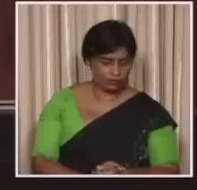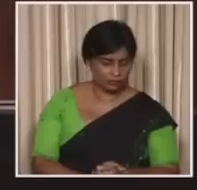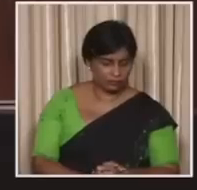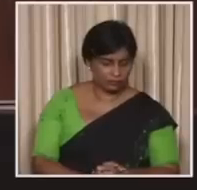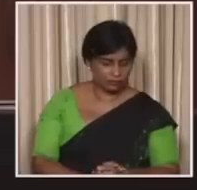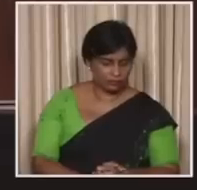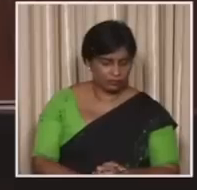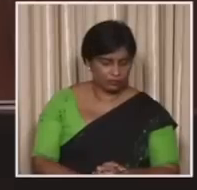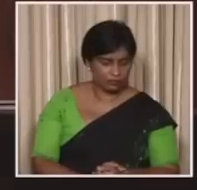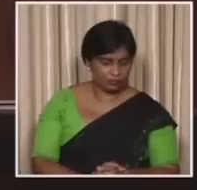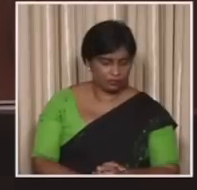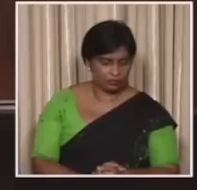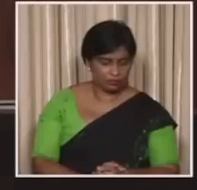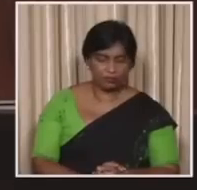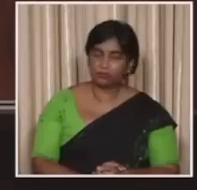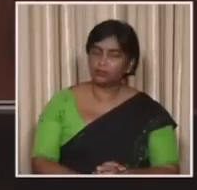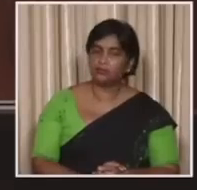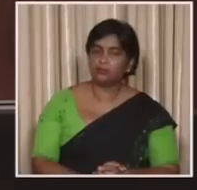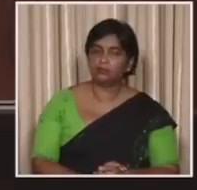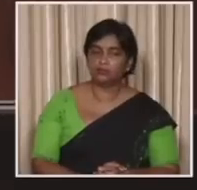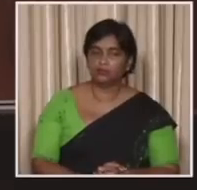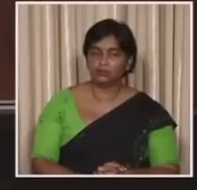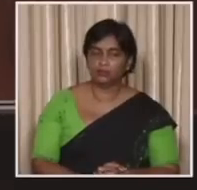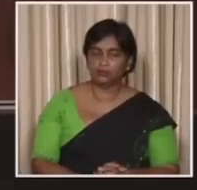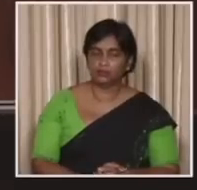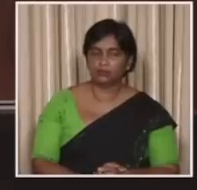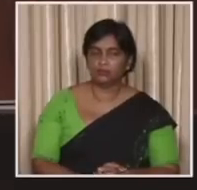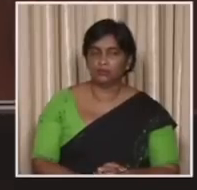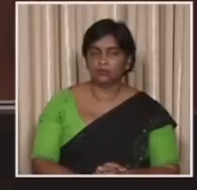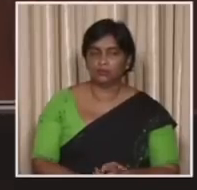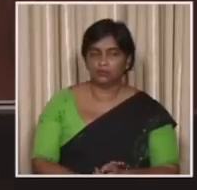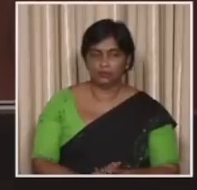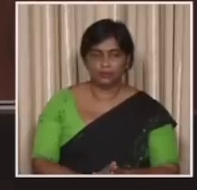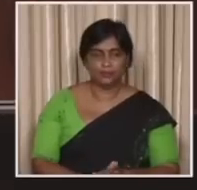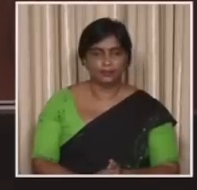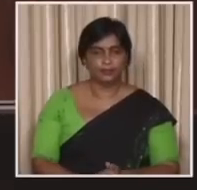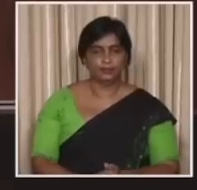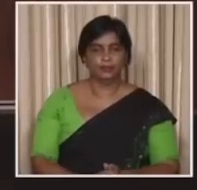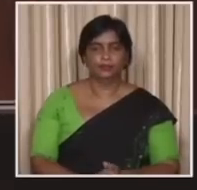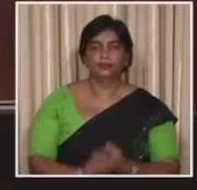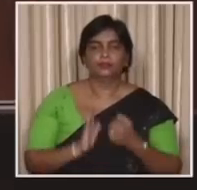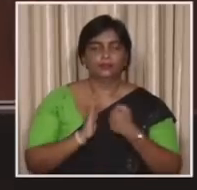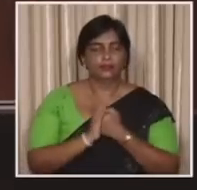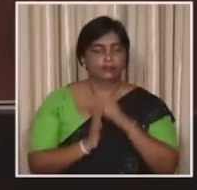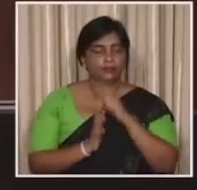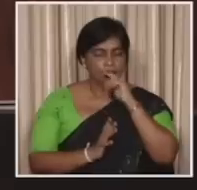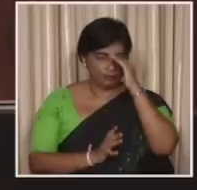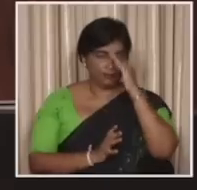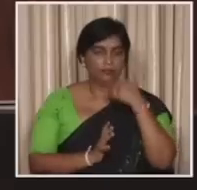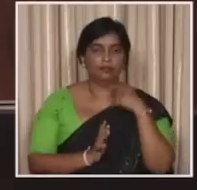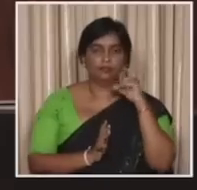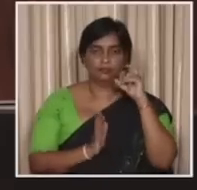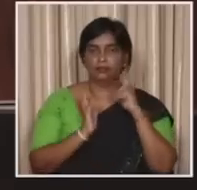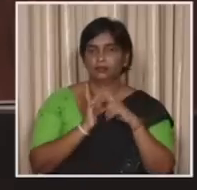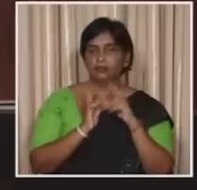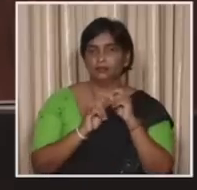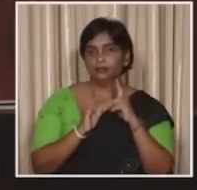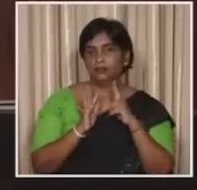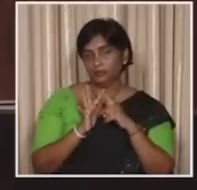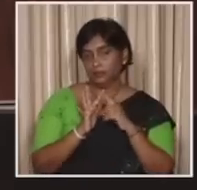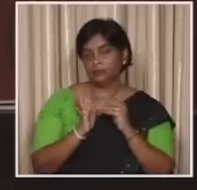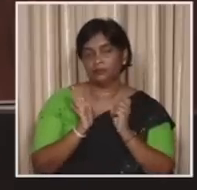කරන්න. ඔව් සුමිත්‍රා රාජ්‍ය මන්ත්‍රීතුමා ගරු කතානායකතුමනි මමත් කෝප් කමිටුවේ සමාජිකෙක්